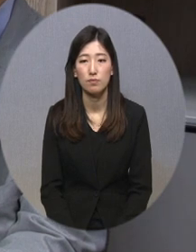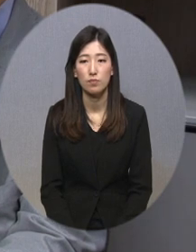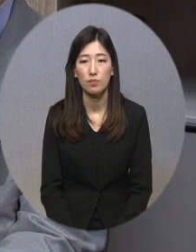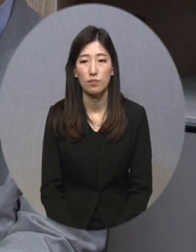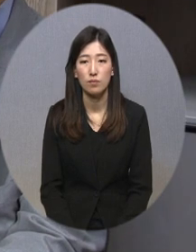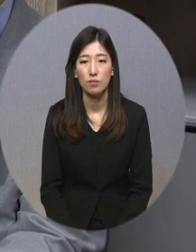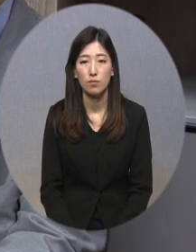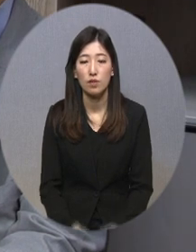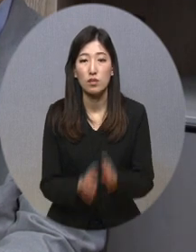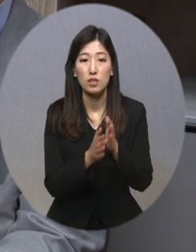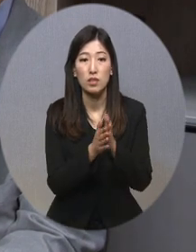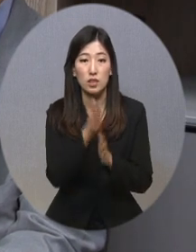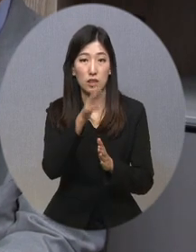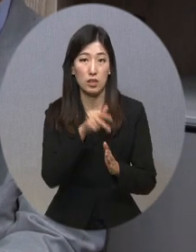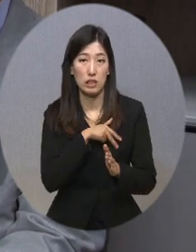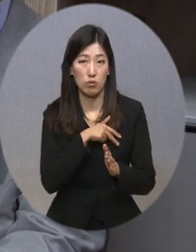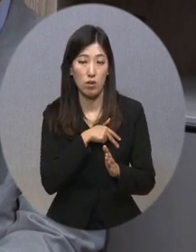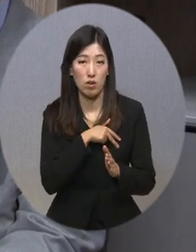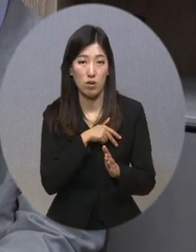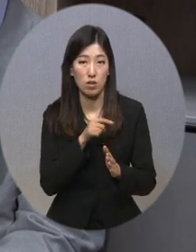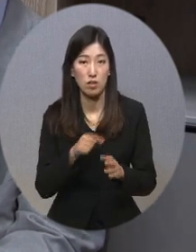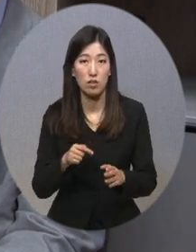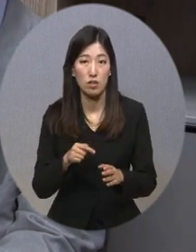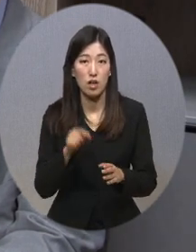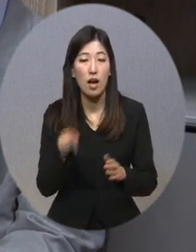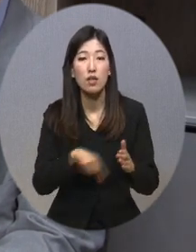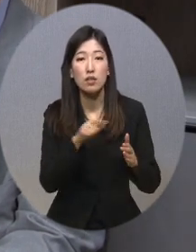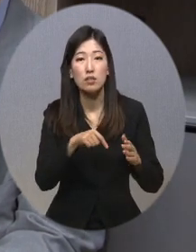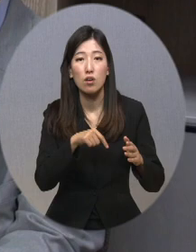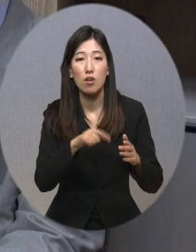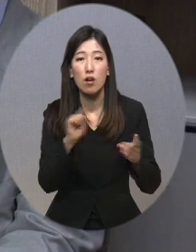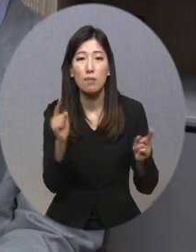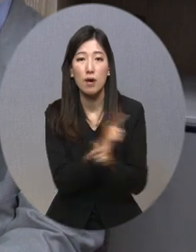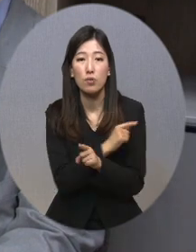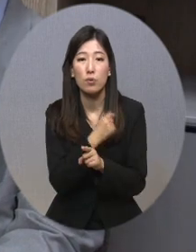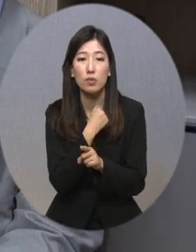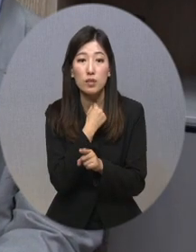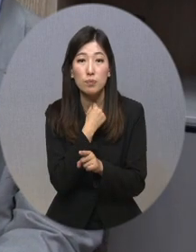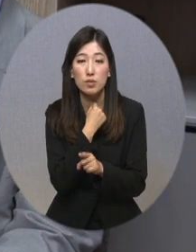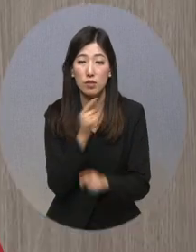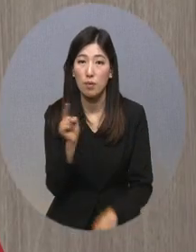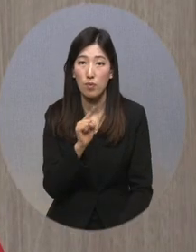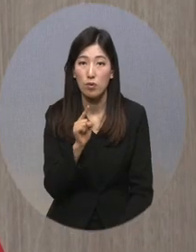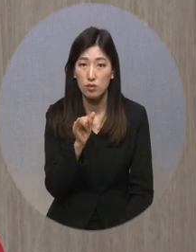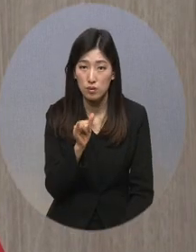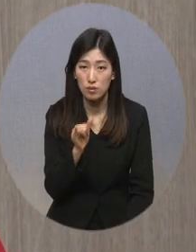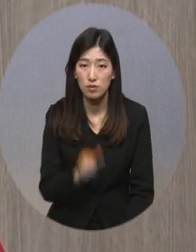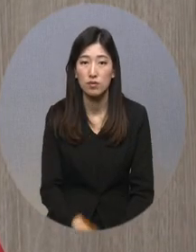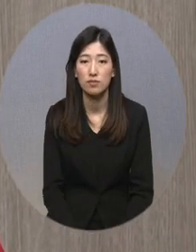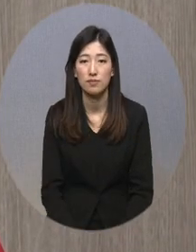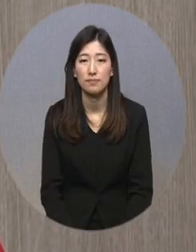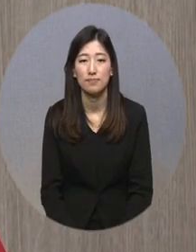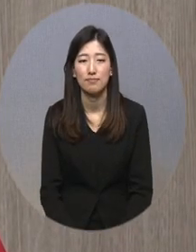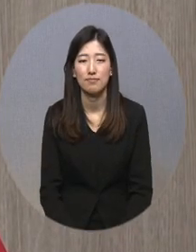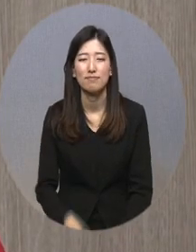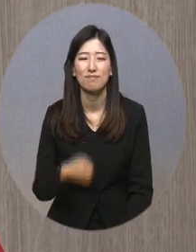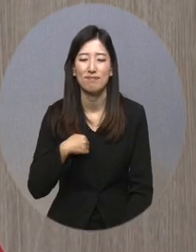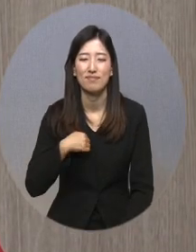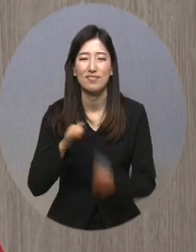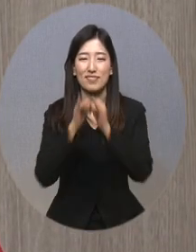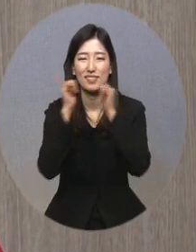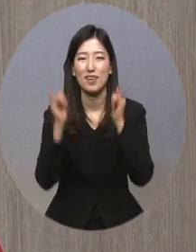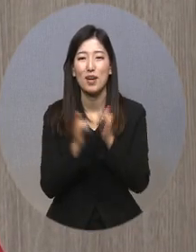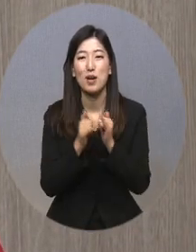가령 시정에서 어떤 부분을 담당하고 계신지 어떻게 하고 싶으신지 일단 제가 사회복지를